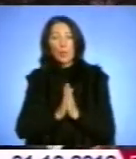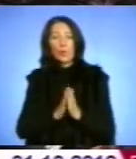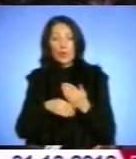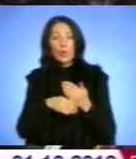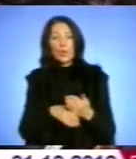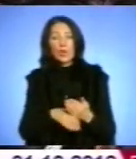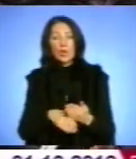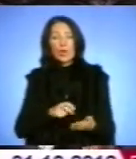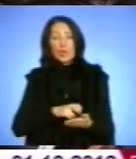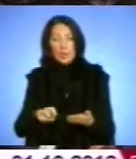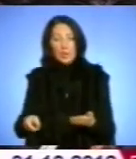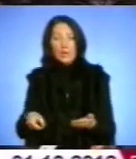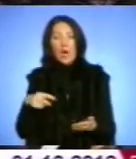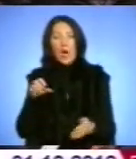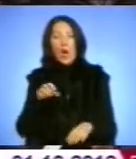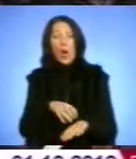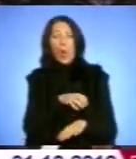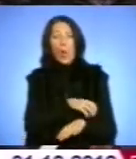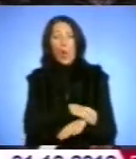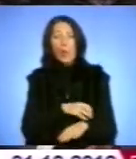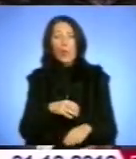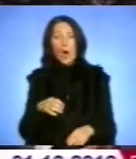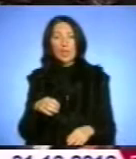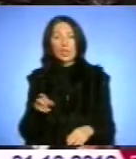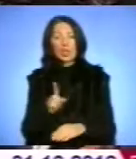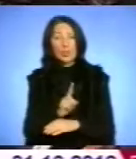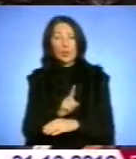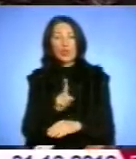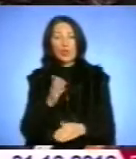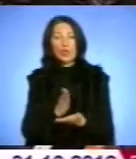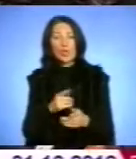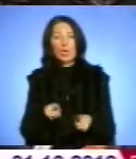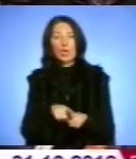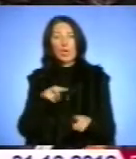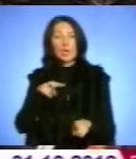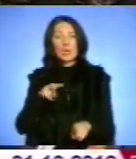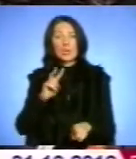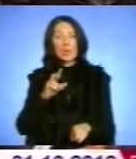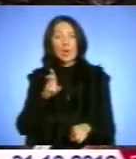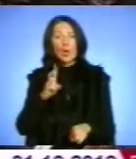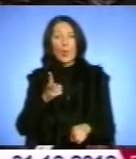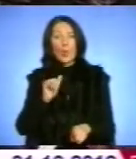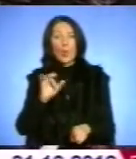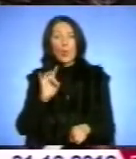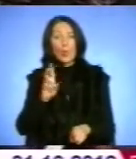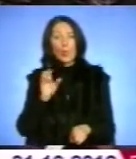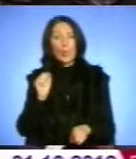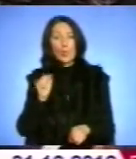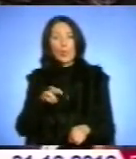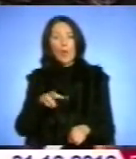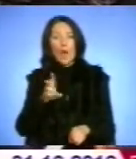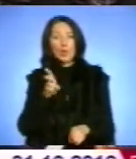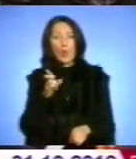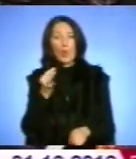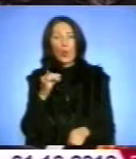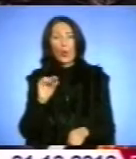обком партії тернопільській, що є такий Лесь Курбас і є Михайло Бойчук. Люди, які